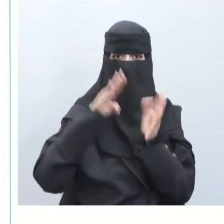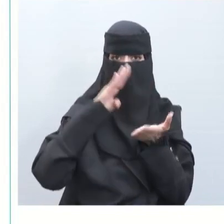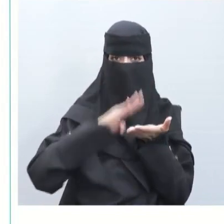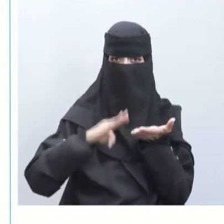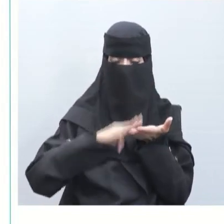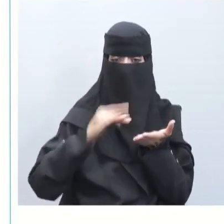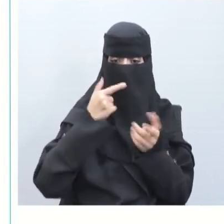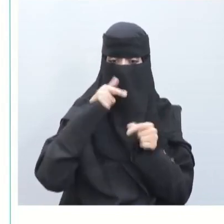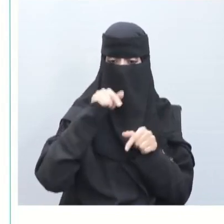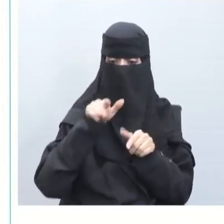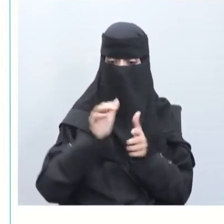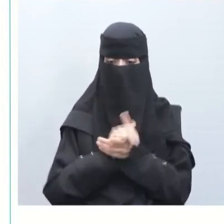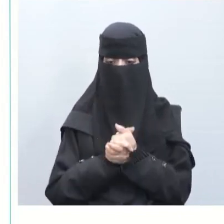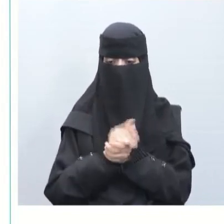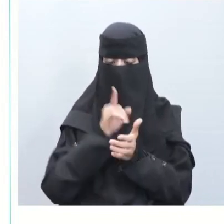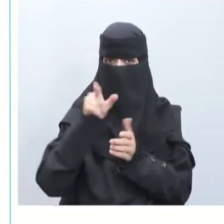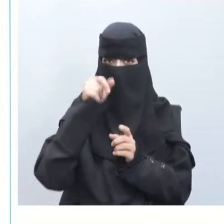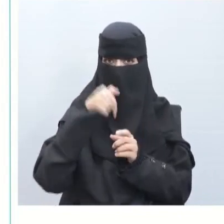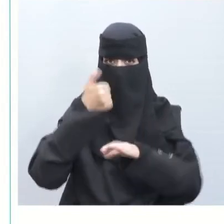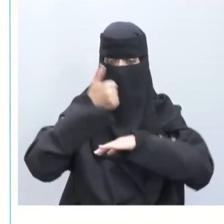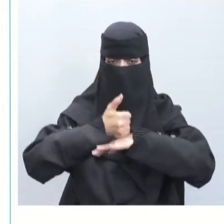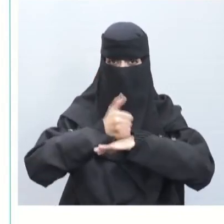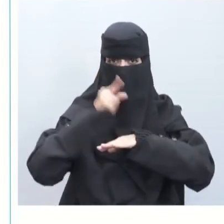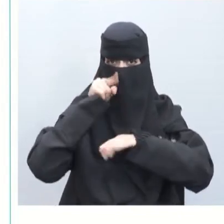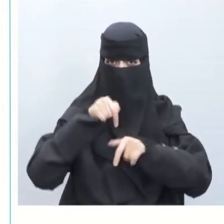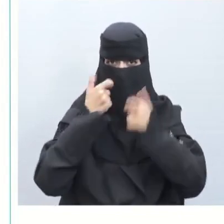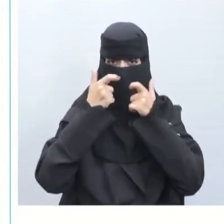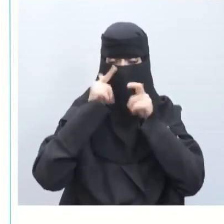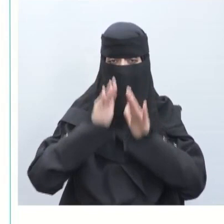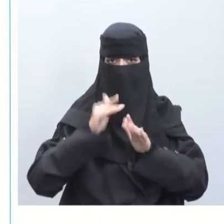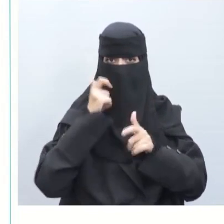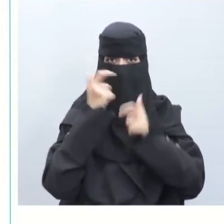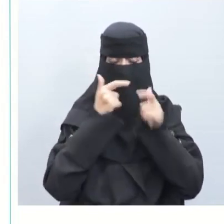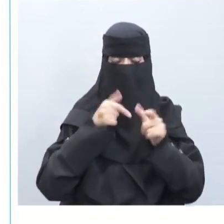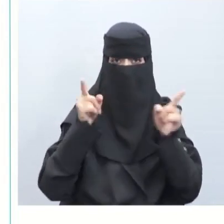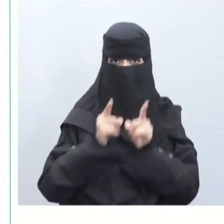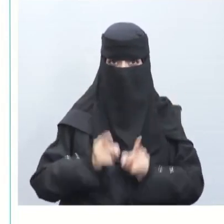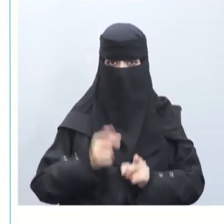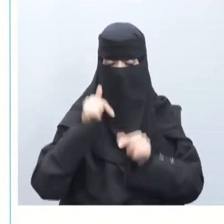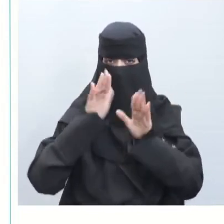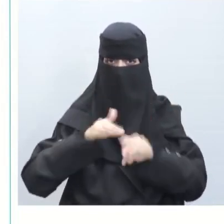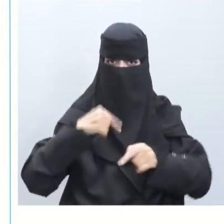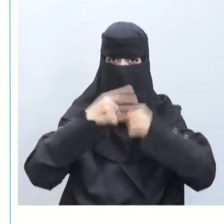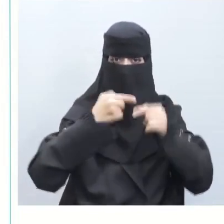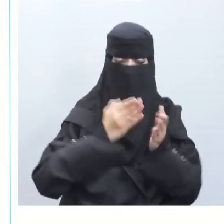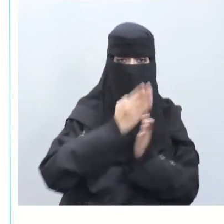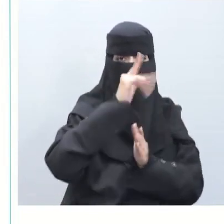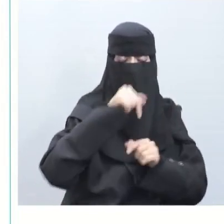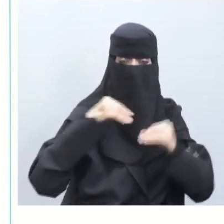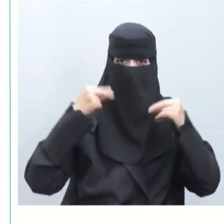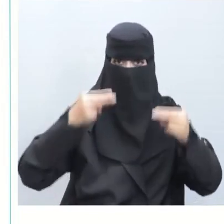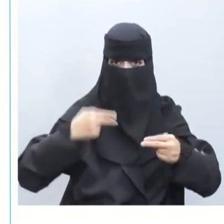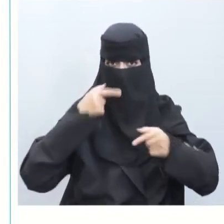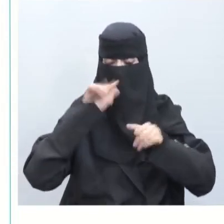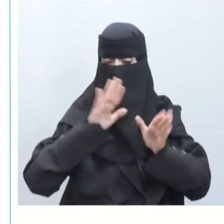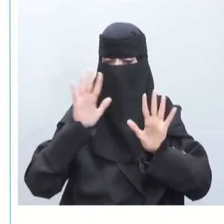لاك اوفر ريسك هو عامل رئيس يجب مراعاته عند تحديد جدوى الاستدامه لفعاليه كل فعاليه حينما